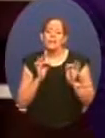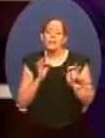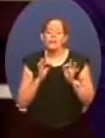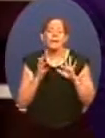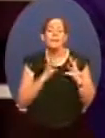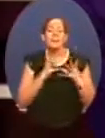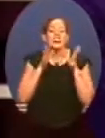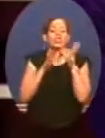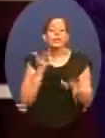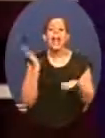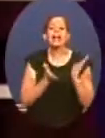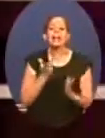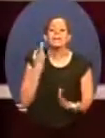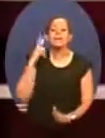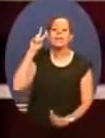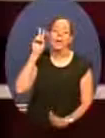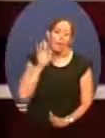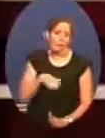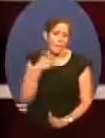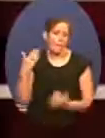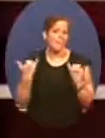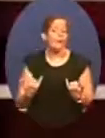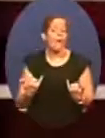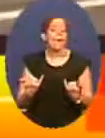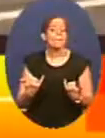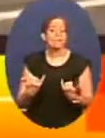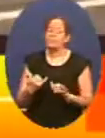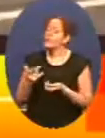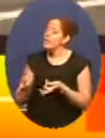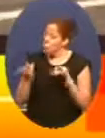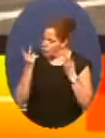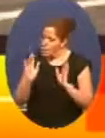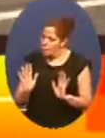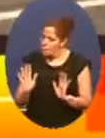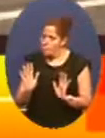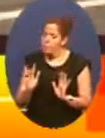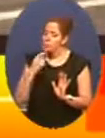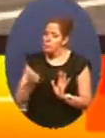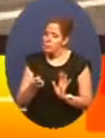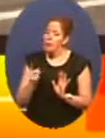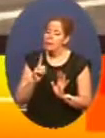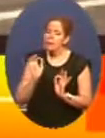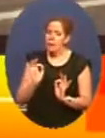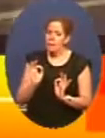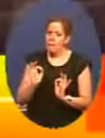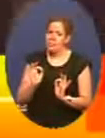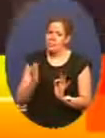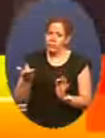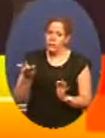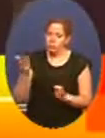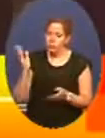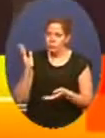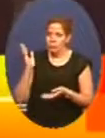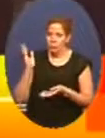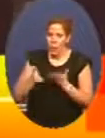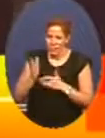אלים, יותר מאשר בימין היום. אז הוא קיים, עוד פעם הוא קיים, זה נכון כשאתה אומר מי שחוטף מכות היום זה בקריאות